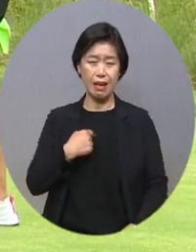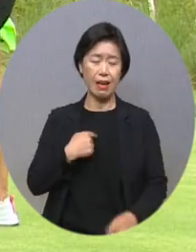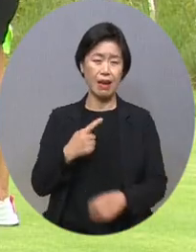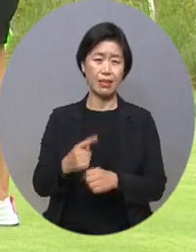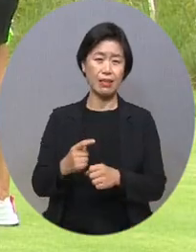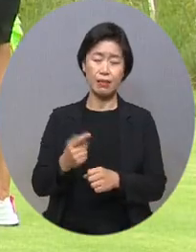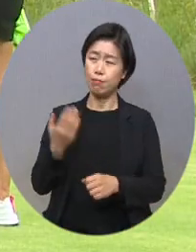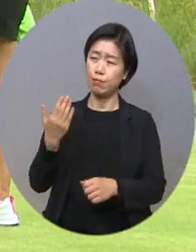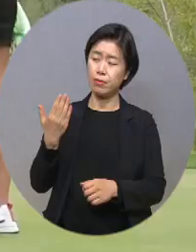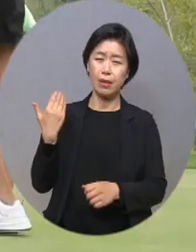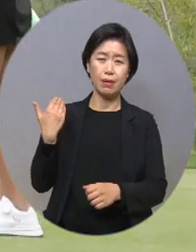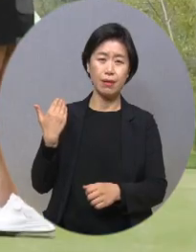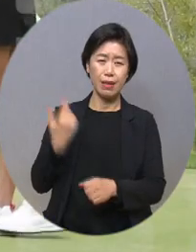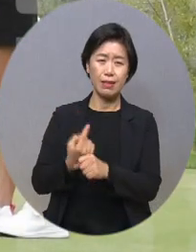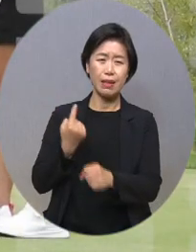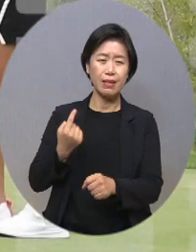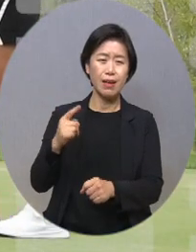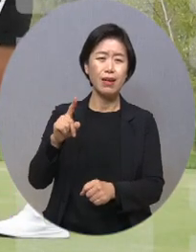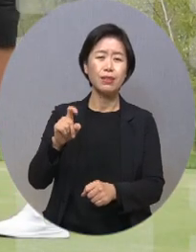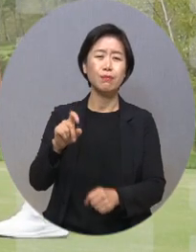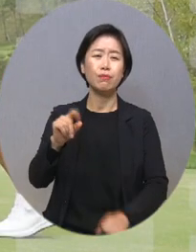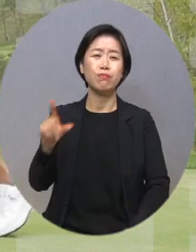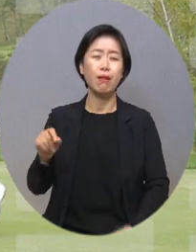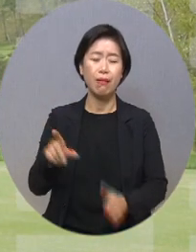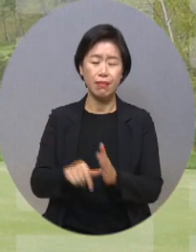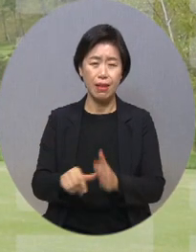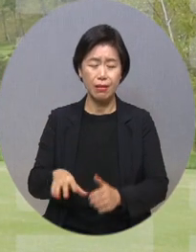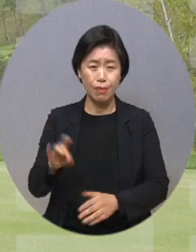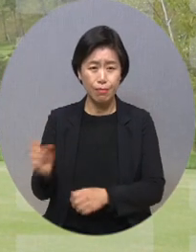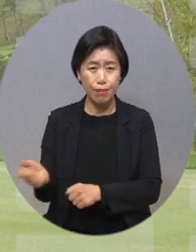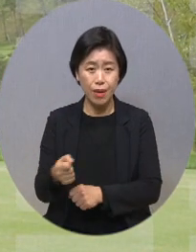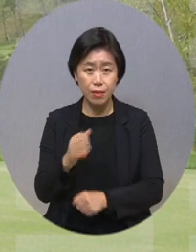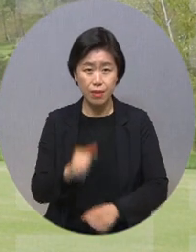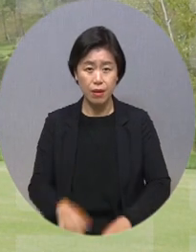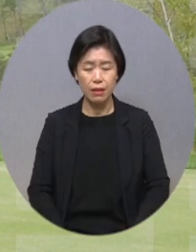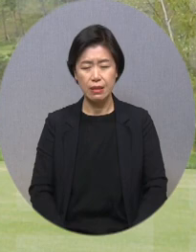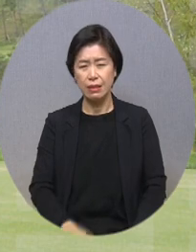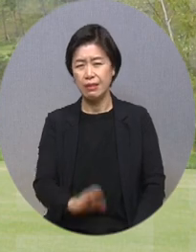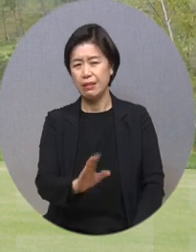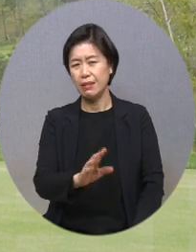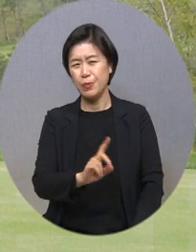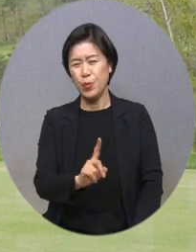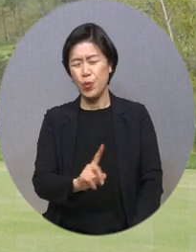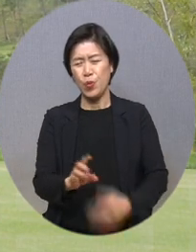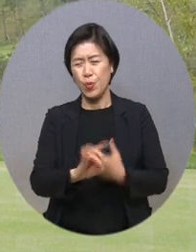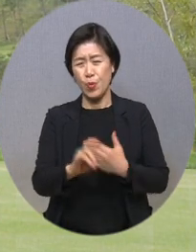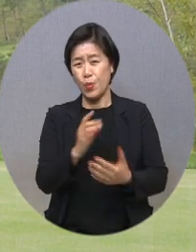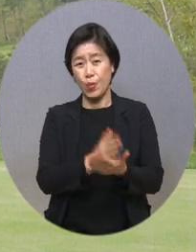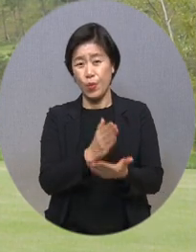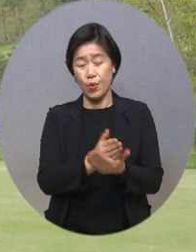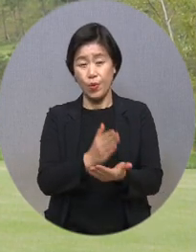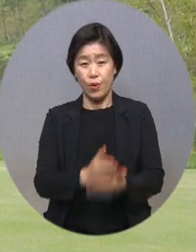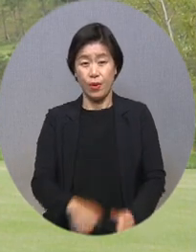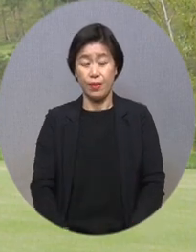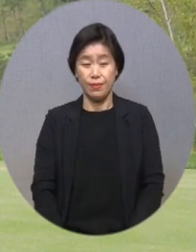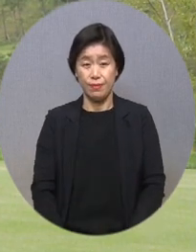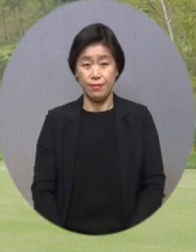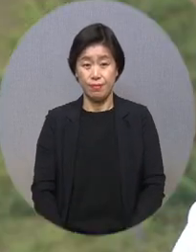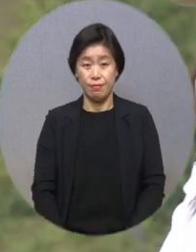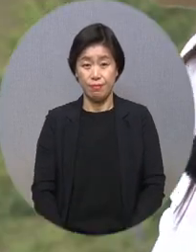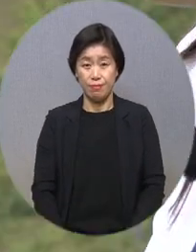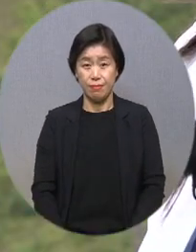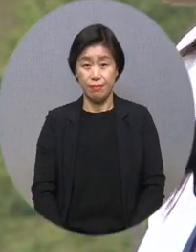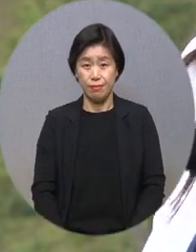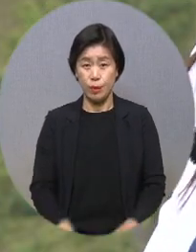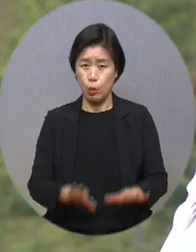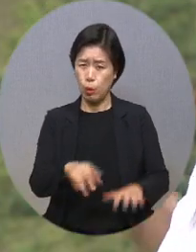뭔 소리야! 남자들이 꼭 이렇게 빗박아. 여자들은 별로 얘기 안 하는데. 너무 할까 한다고. 이 정도 아니었는데. 진짜? 오빠 오늘 컨셉 이렇게 잡았어?